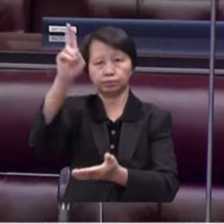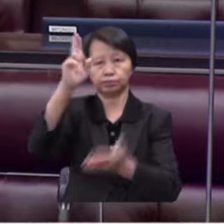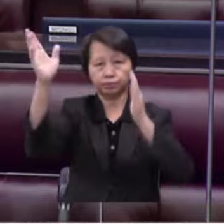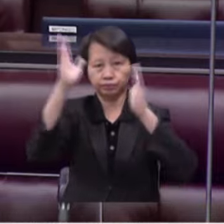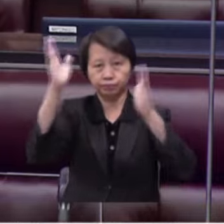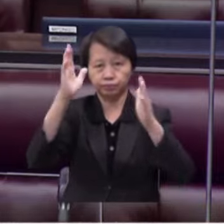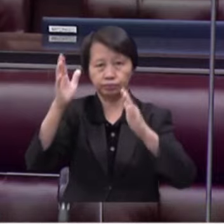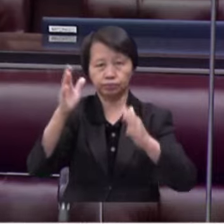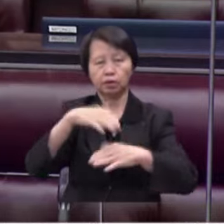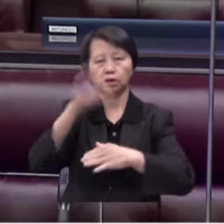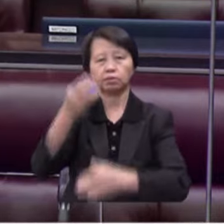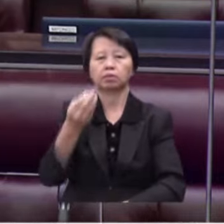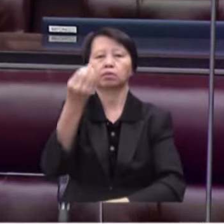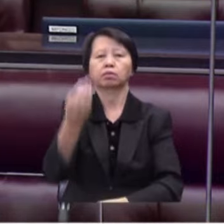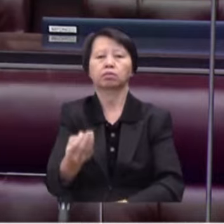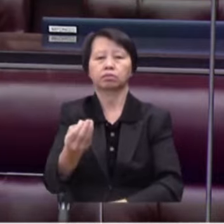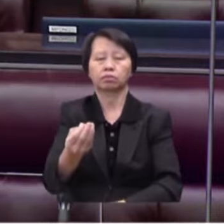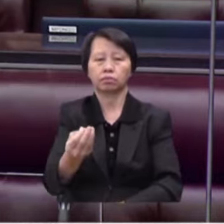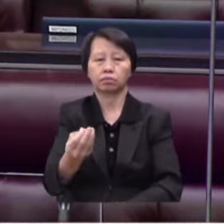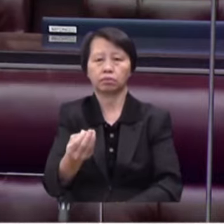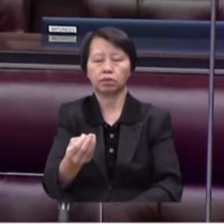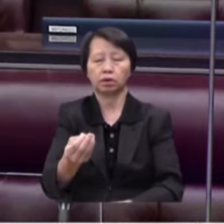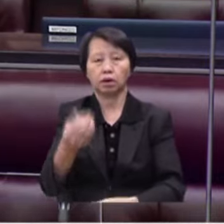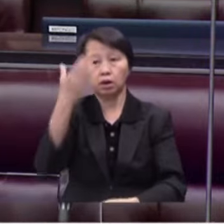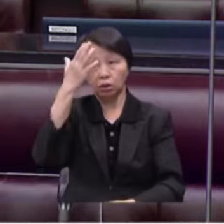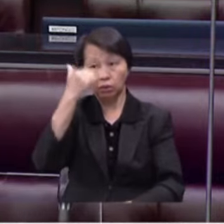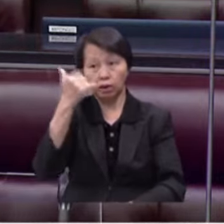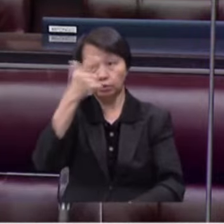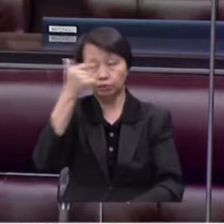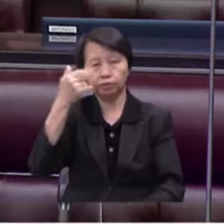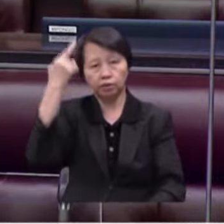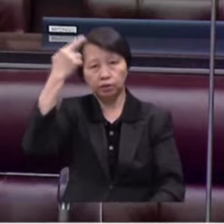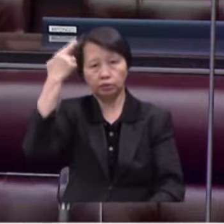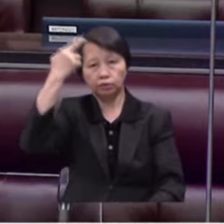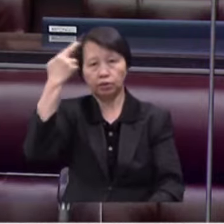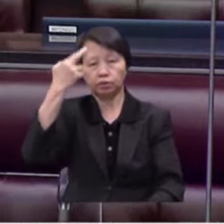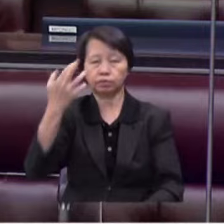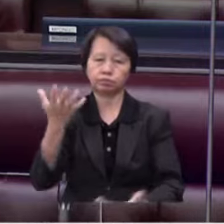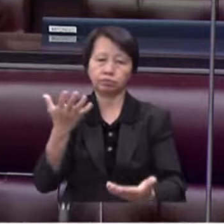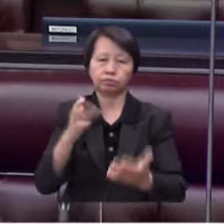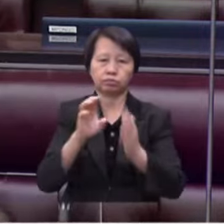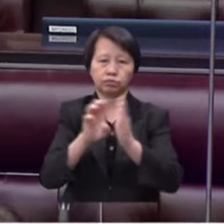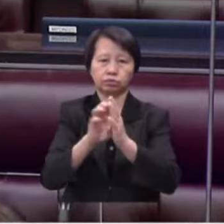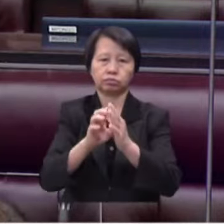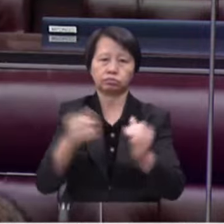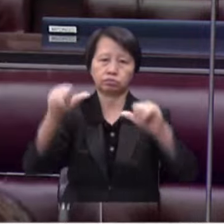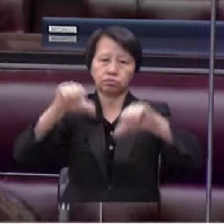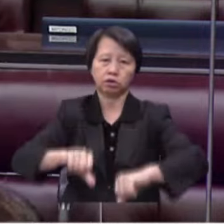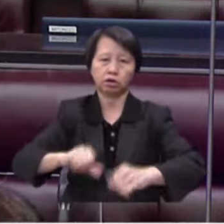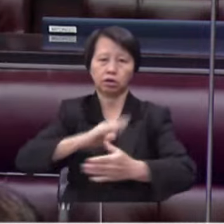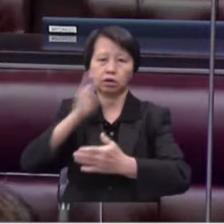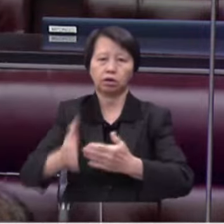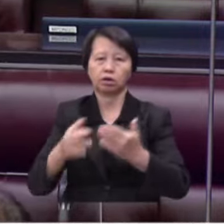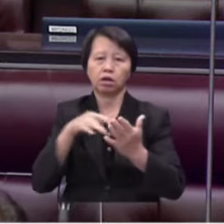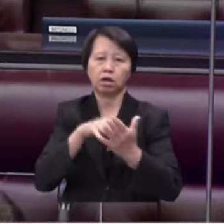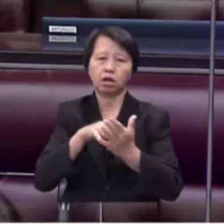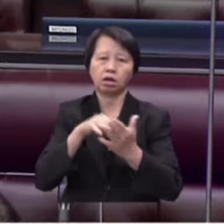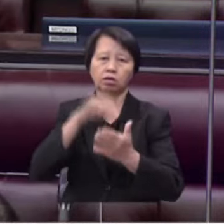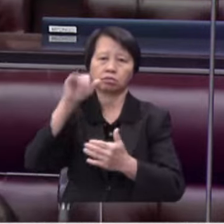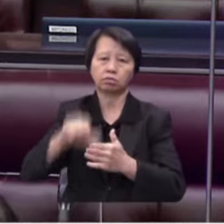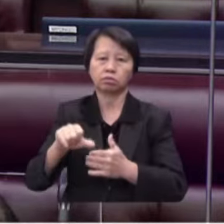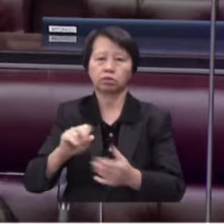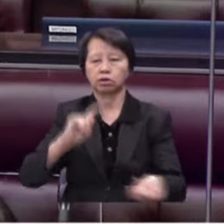lebih rendah ini disebabkan oleh faktor-faktor seperti gagal menamatkan pengajian